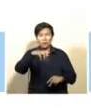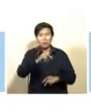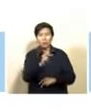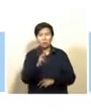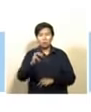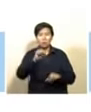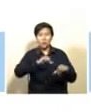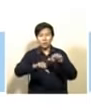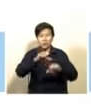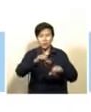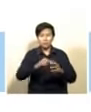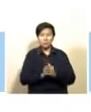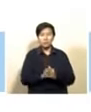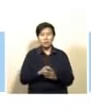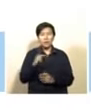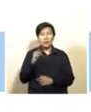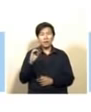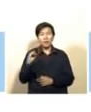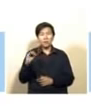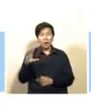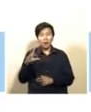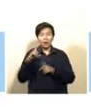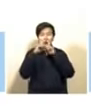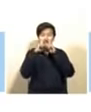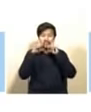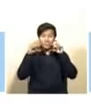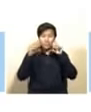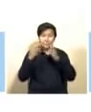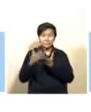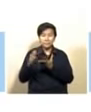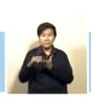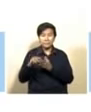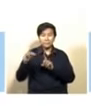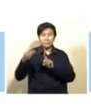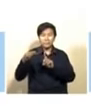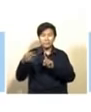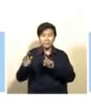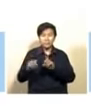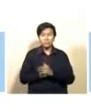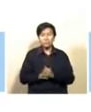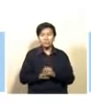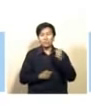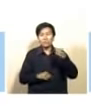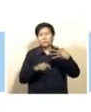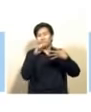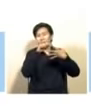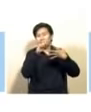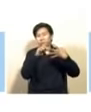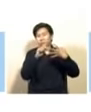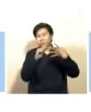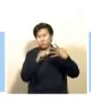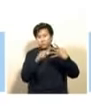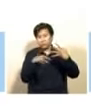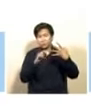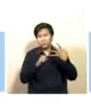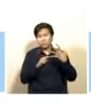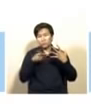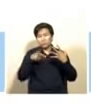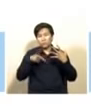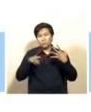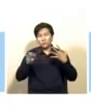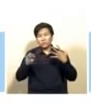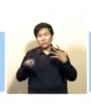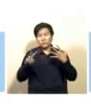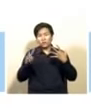ครับมีการมอบหน้ากากกันฝุ่นอันนี้ไม่ใช่หน้ากาก95กันเชื้อโรคนะครับที่เขา